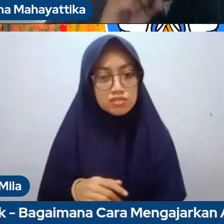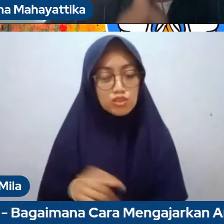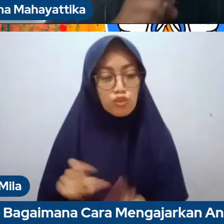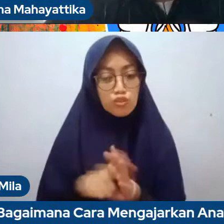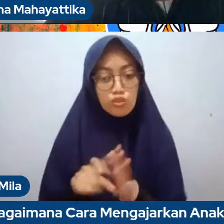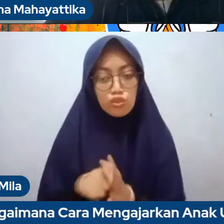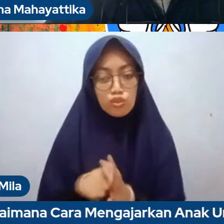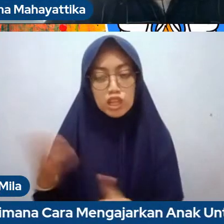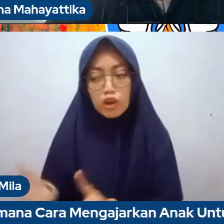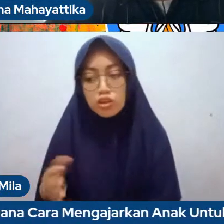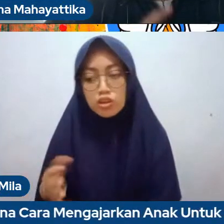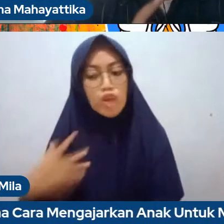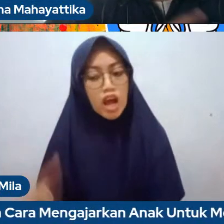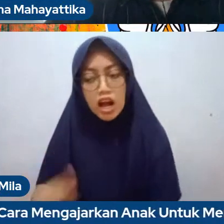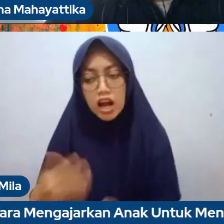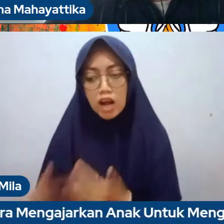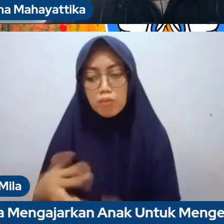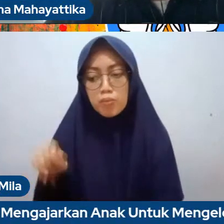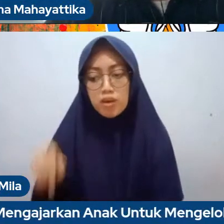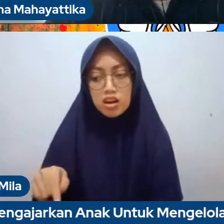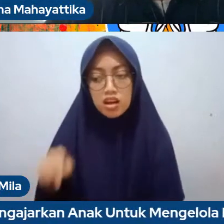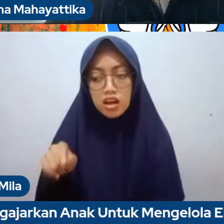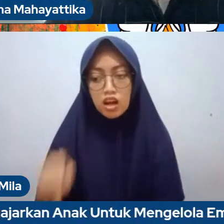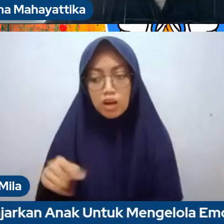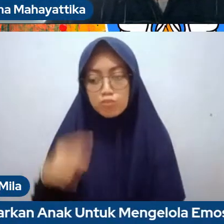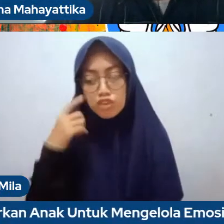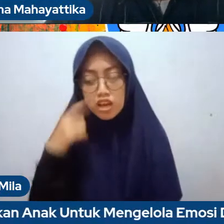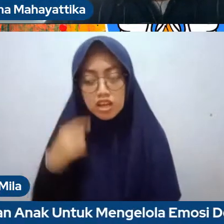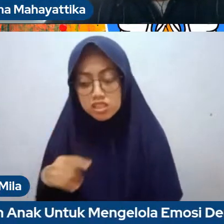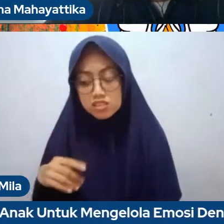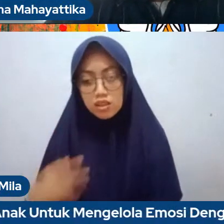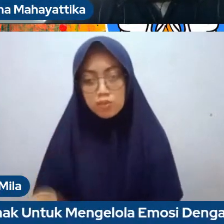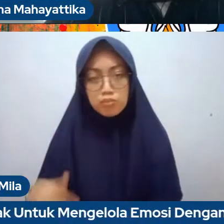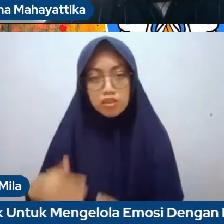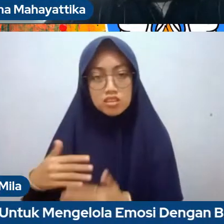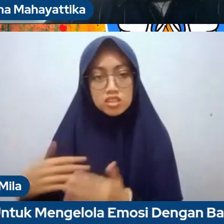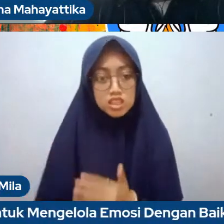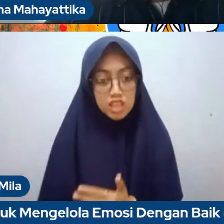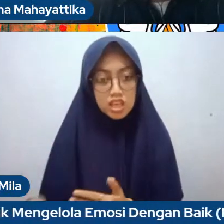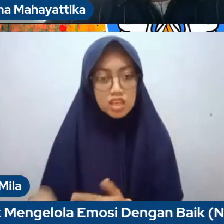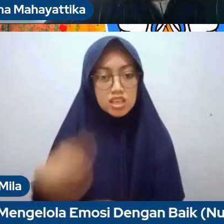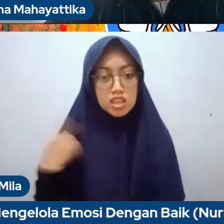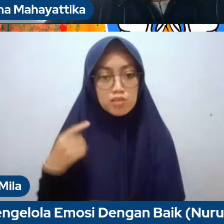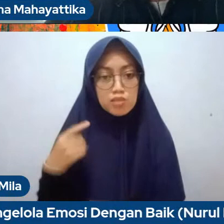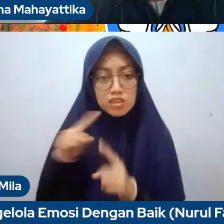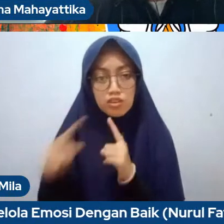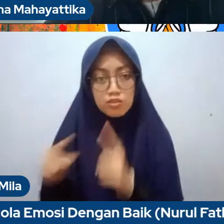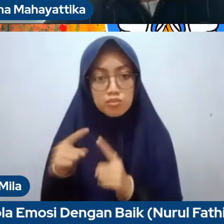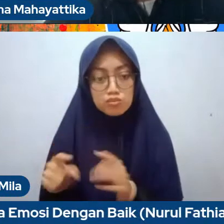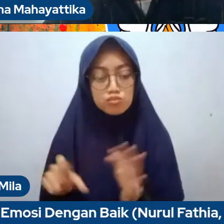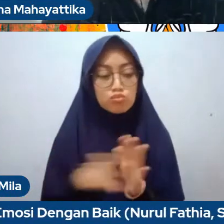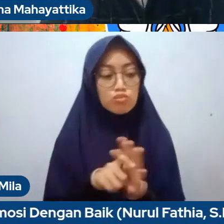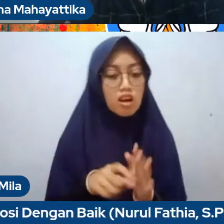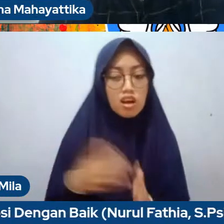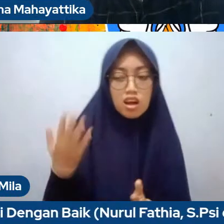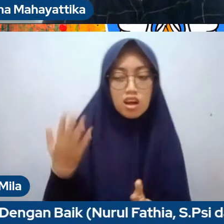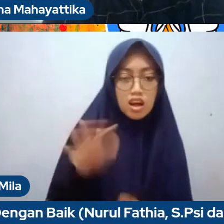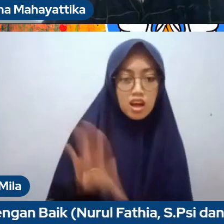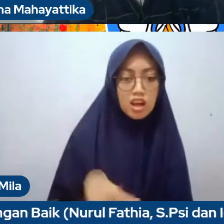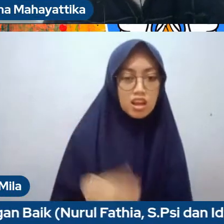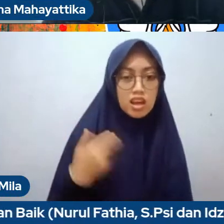kamu selesai, nanti kita bisa ngobrol setelah itu. Oh, anak saya pernah begitu di supermarket kan, saya dudukin aja.